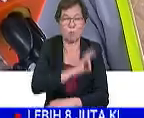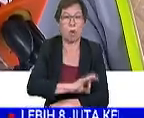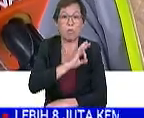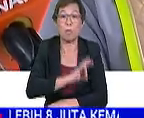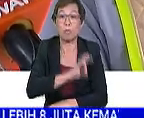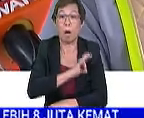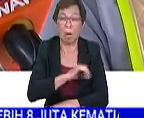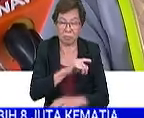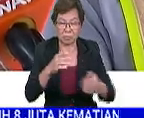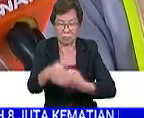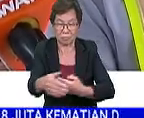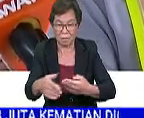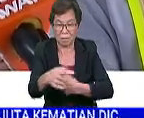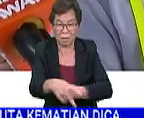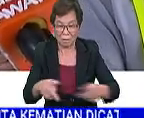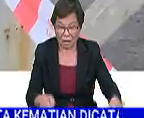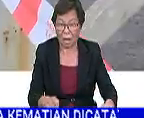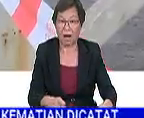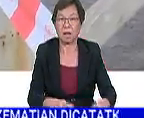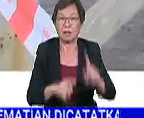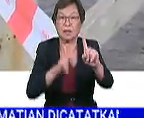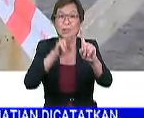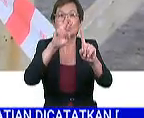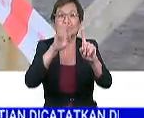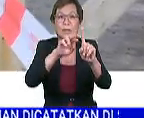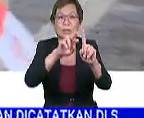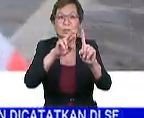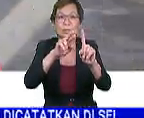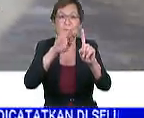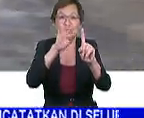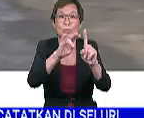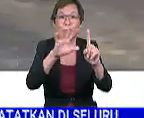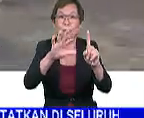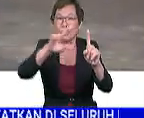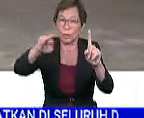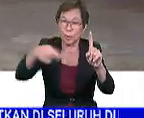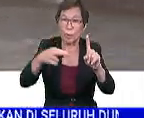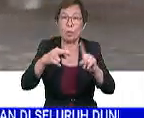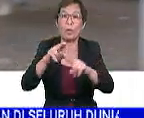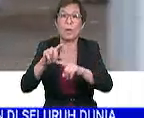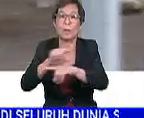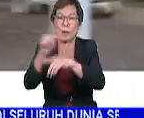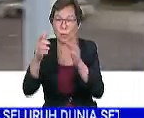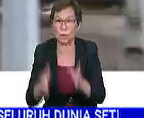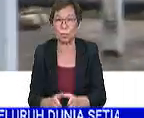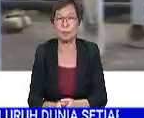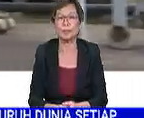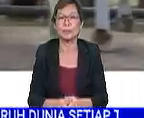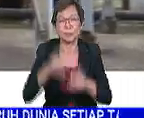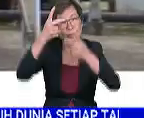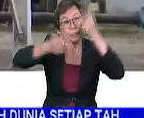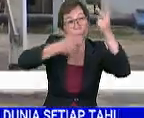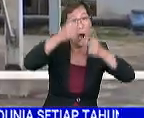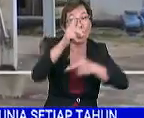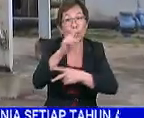kepada 175 r000 pengguna beliau meninjau projek di tangki air pasir tumbuh kota